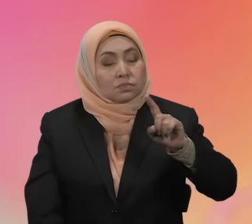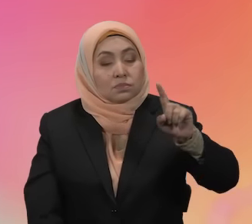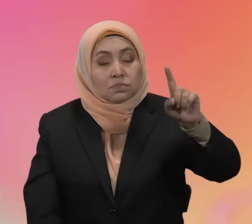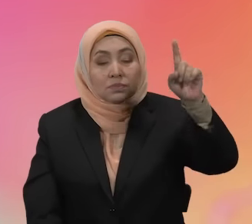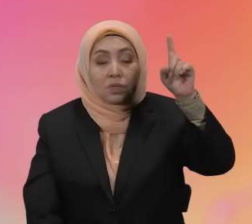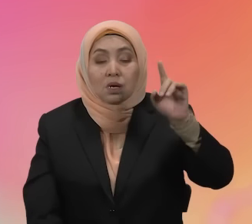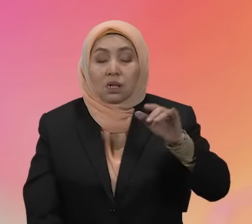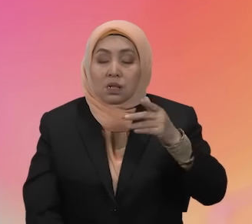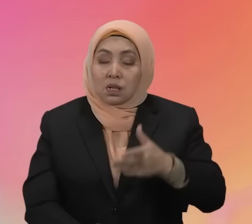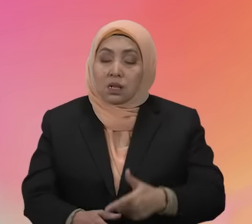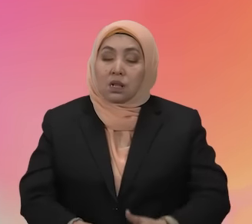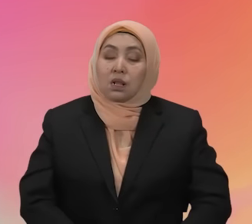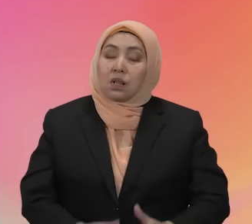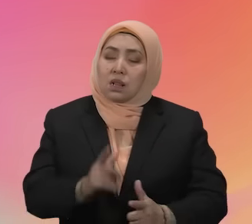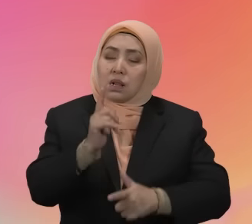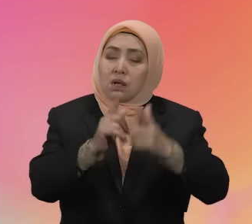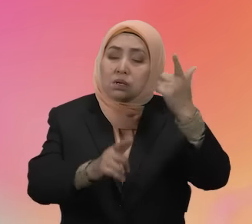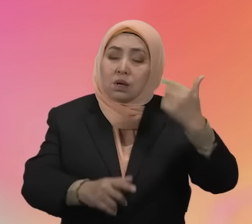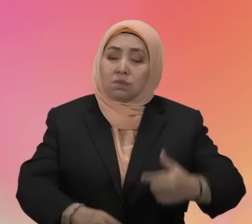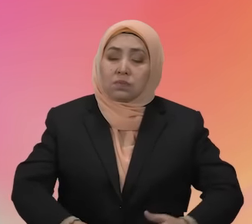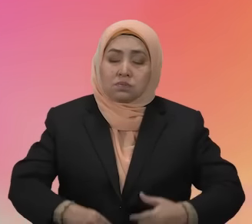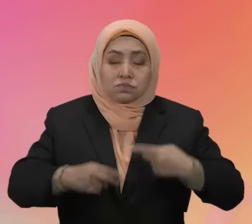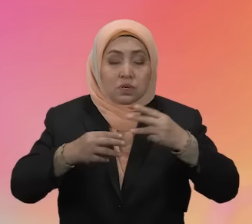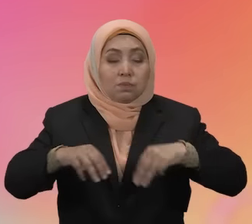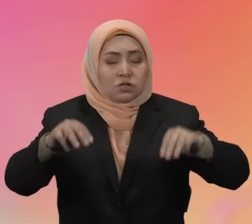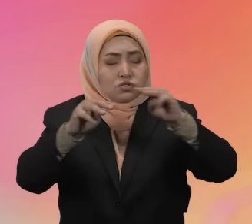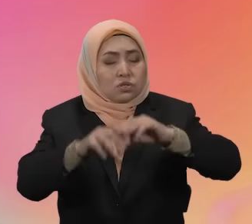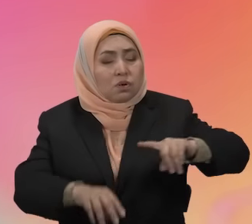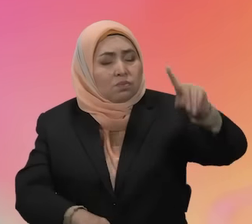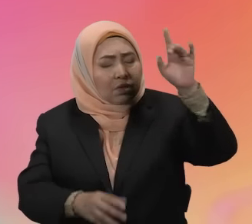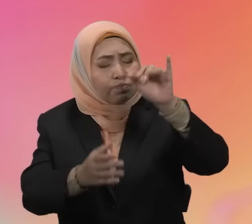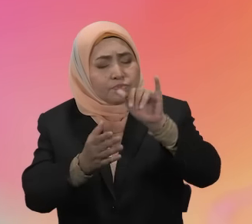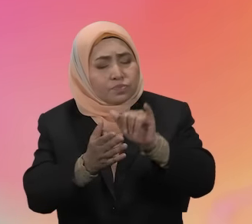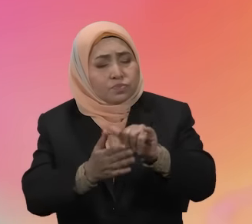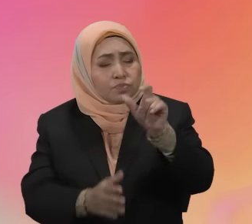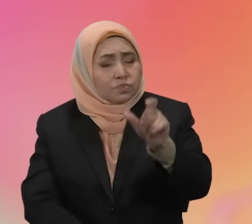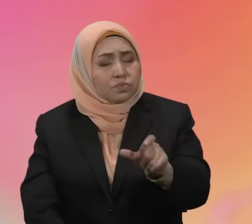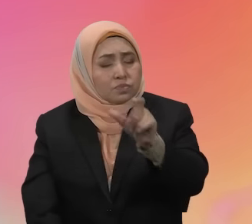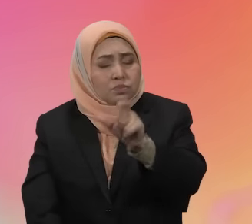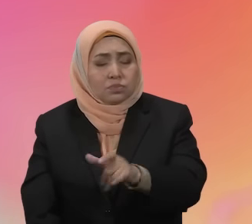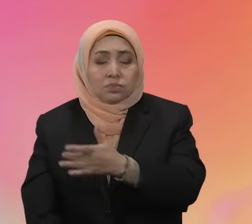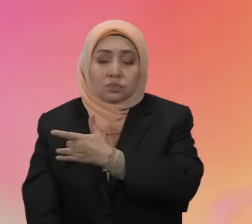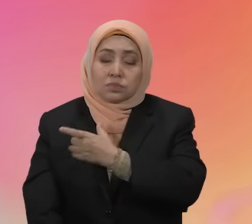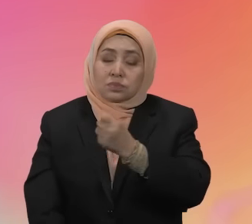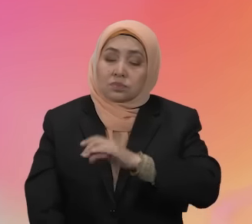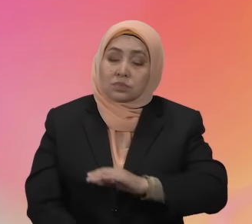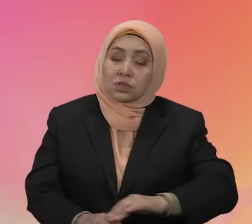Innama ya'mur masajid Allah man